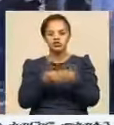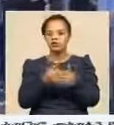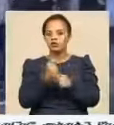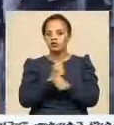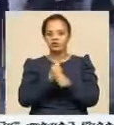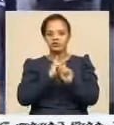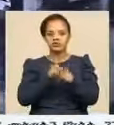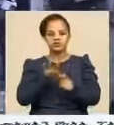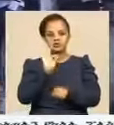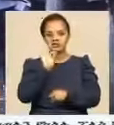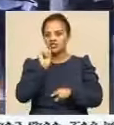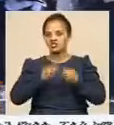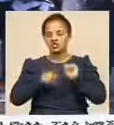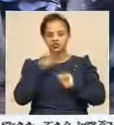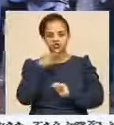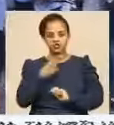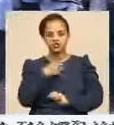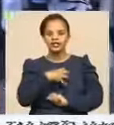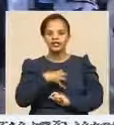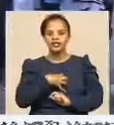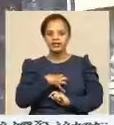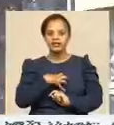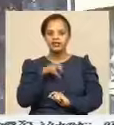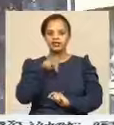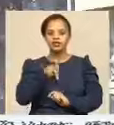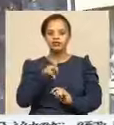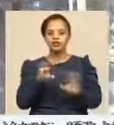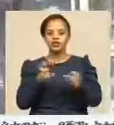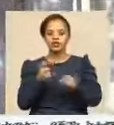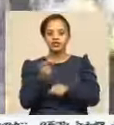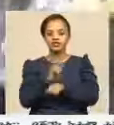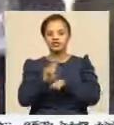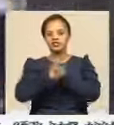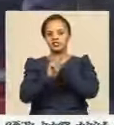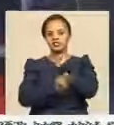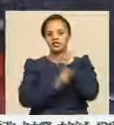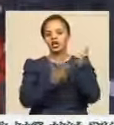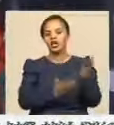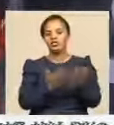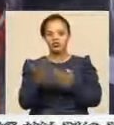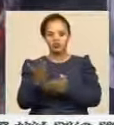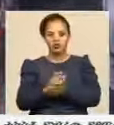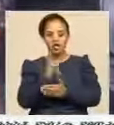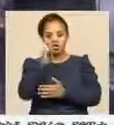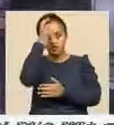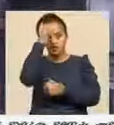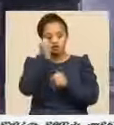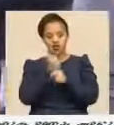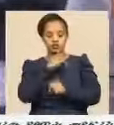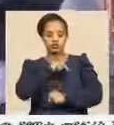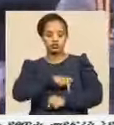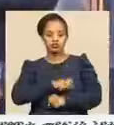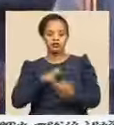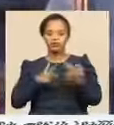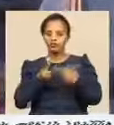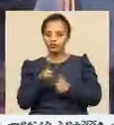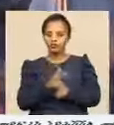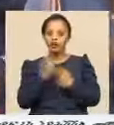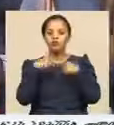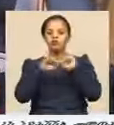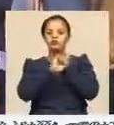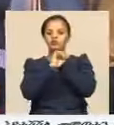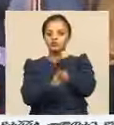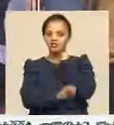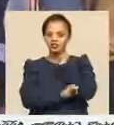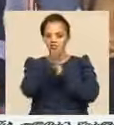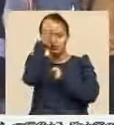ተግባራዊ ምላሽ ማግኔት አልቻልንም ሲሉ ቅሬታቸውን ለደቡብ ሬዲዮና ቴሌቪዥን ድርጅት አቅርበዋል። የአንድ መንግስት ሰራተኛ ደሞዝ የሚቆረጠው በአዋጁ